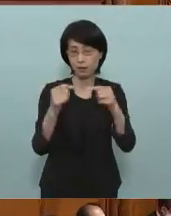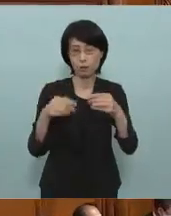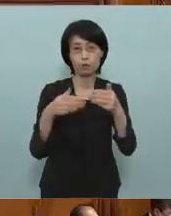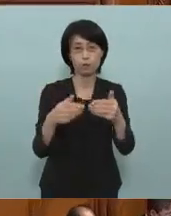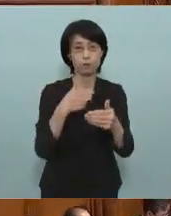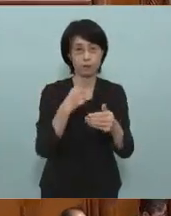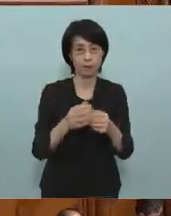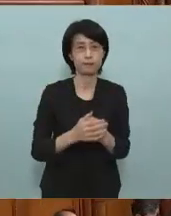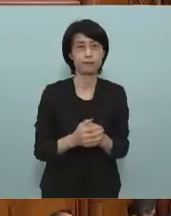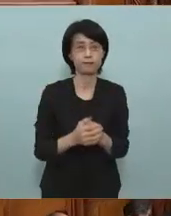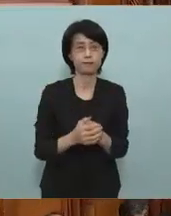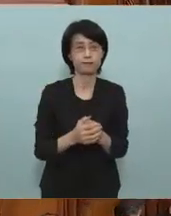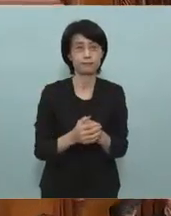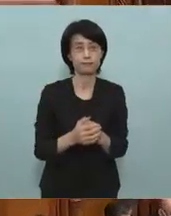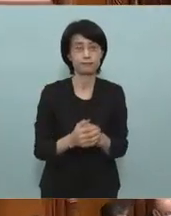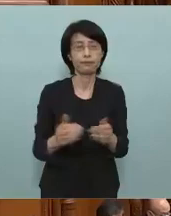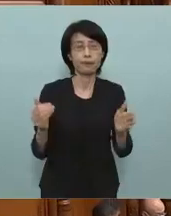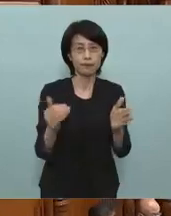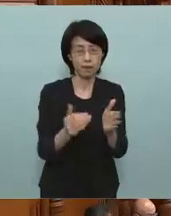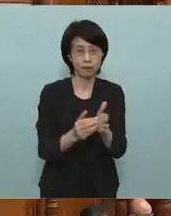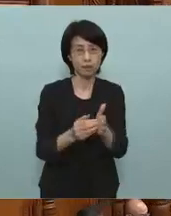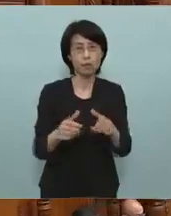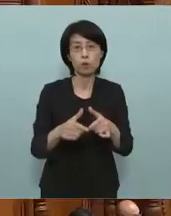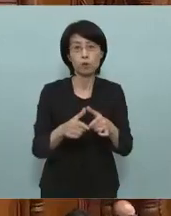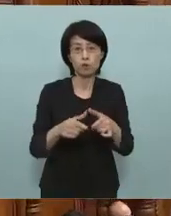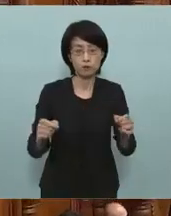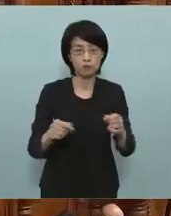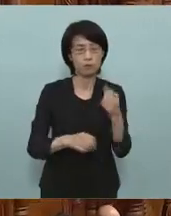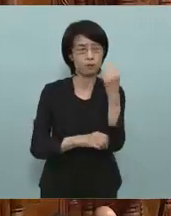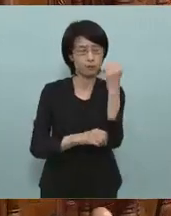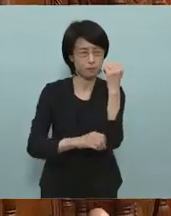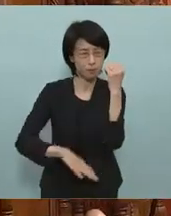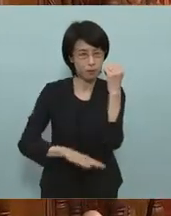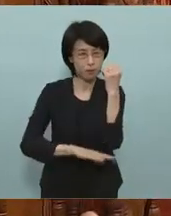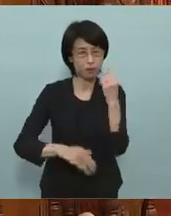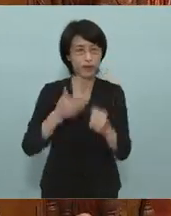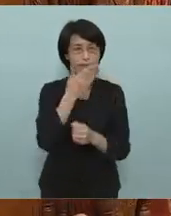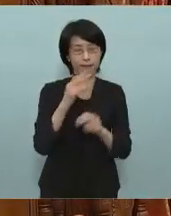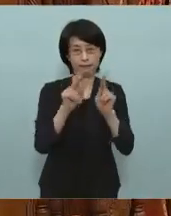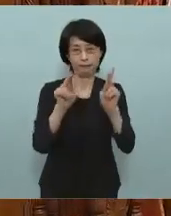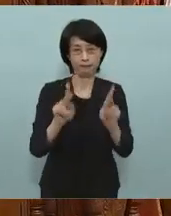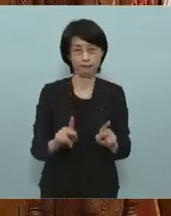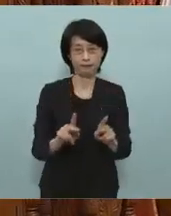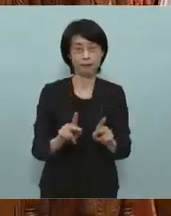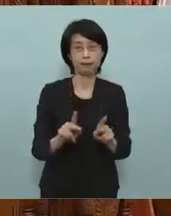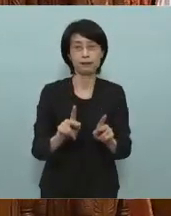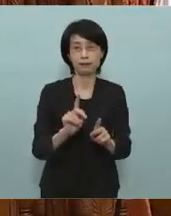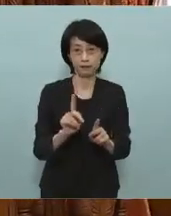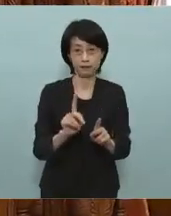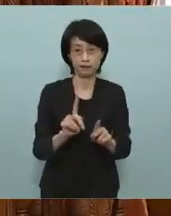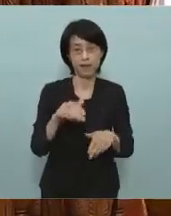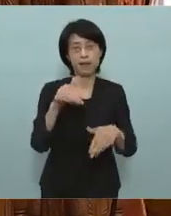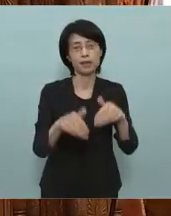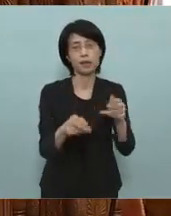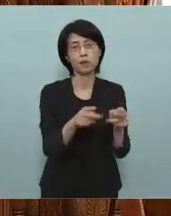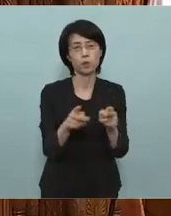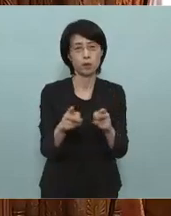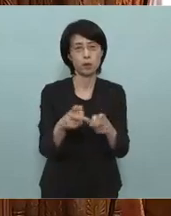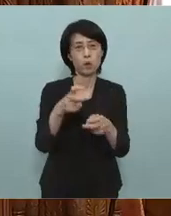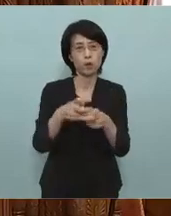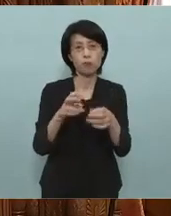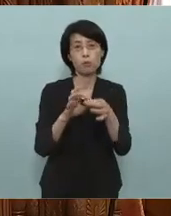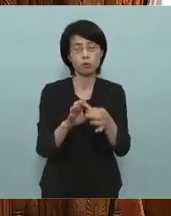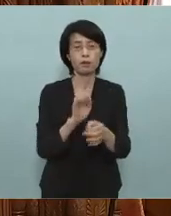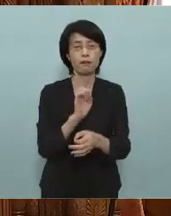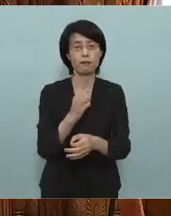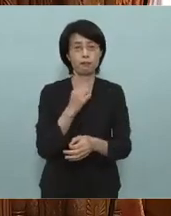ます最後にこの国の根幹に関わる重要な課題として選挙制度と憲法につい